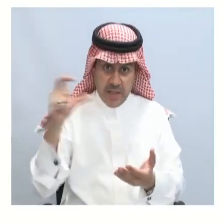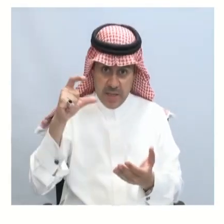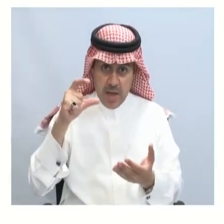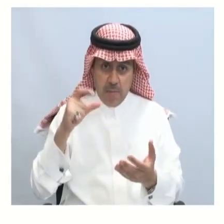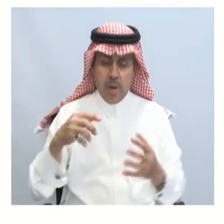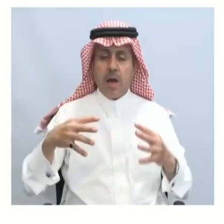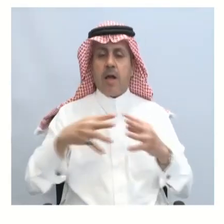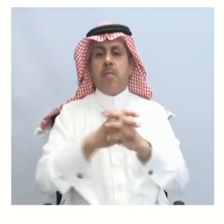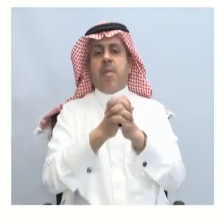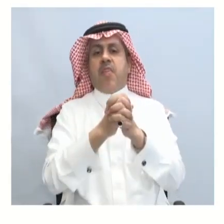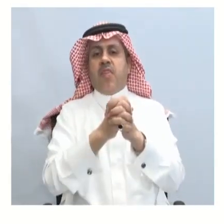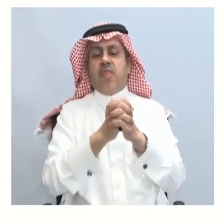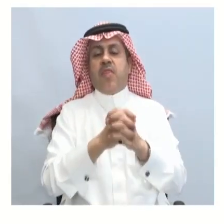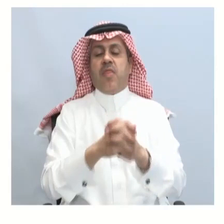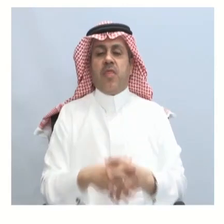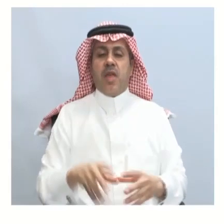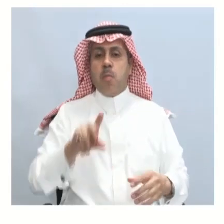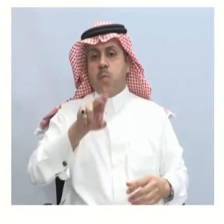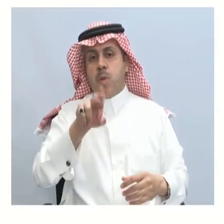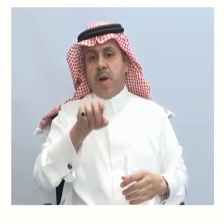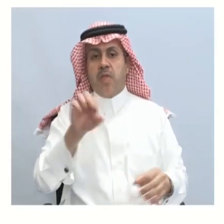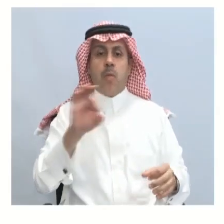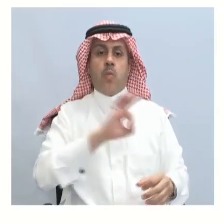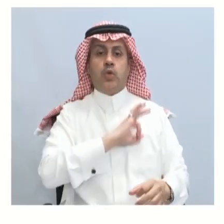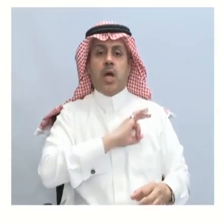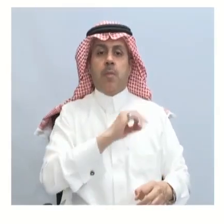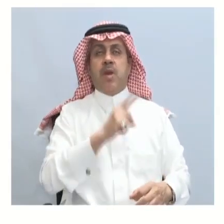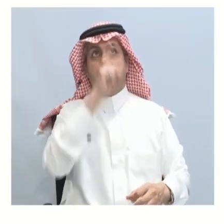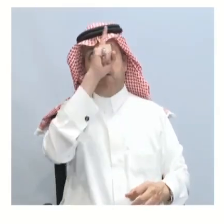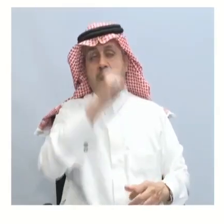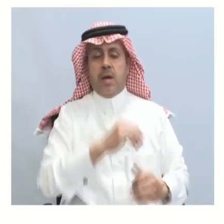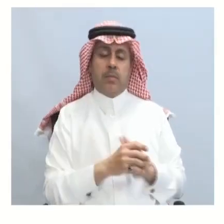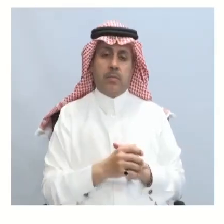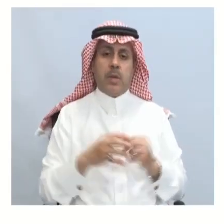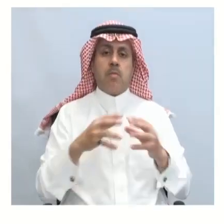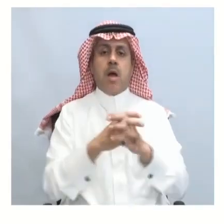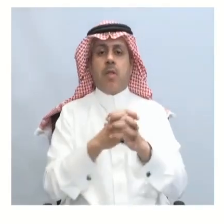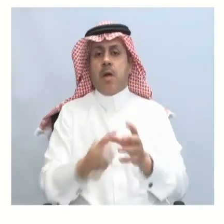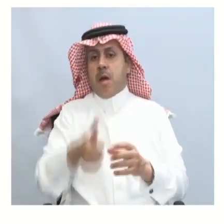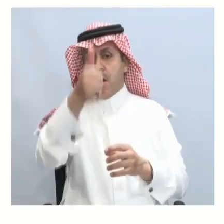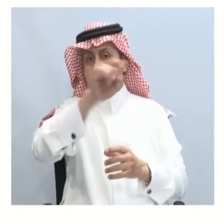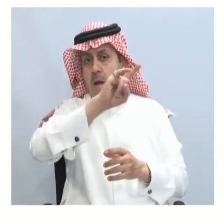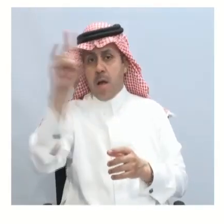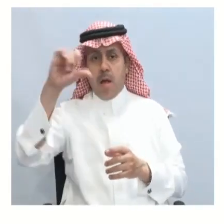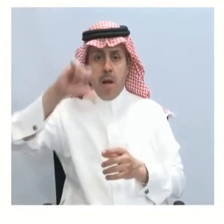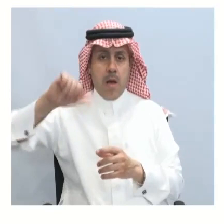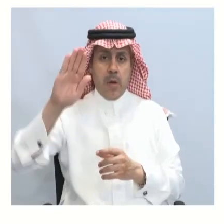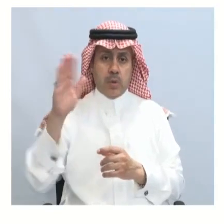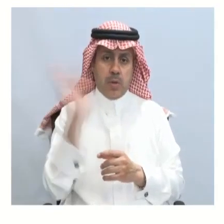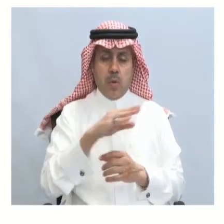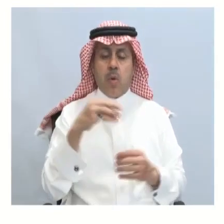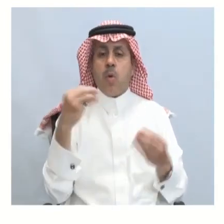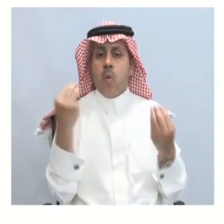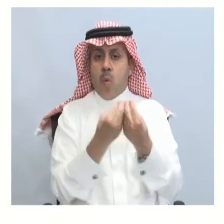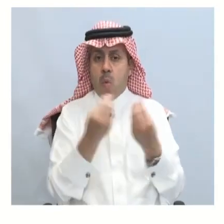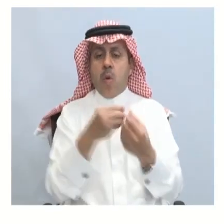فصاروا اخوانا متحابين بجلال الله متعاونين على البر والتقوى والله